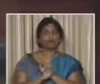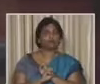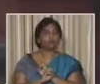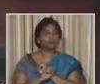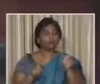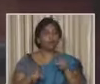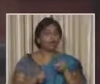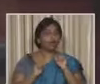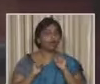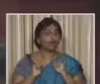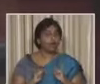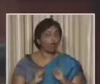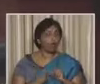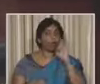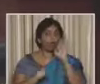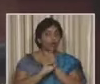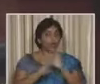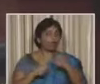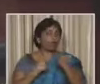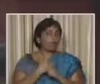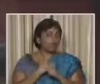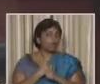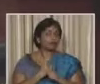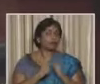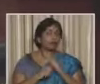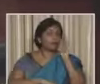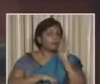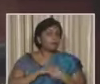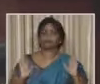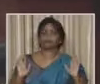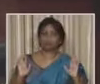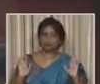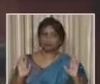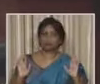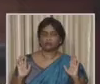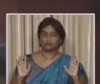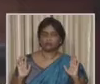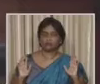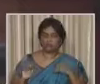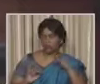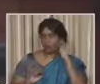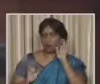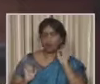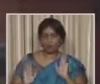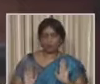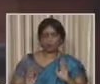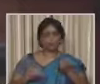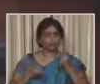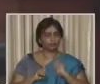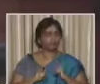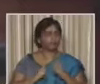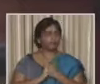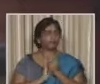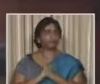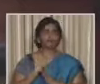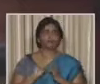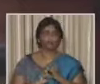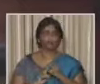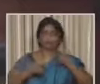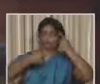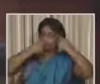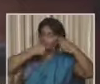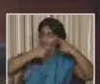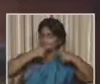எப்படி வெளியே வந்தது, அதனை தயாரிப்பதற்காக வழி பிறந்தது எப்படி என்பதை கண்டுபிடிக்க வேண்டும். அடுத்ததாக, கௌரவ பாராளுமன்ற